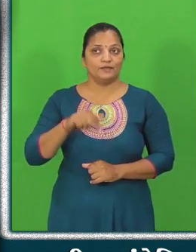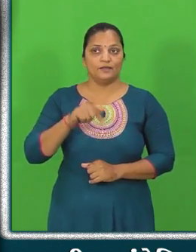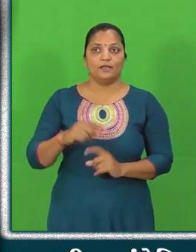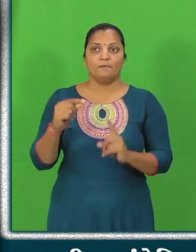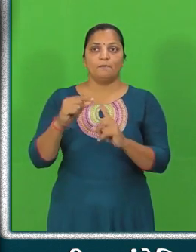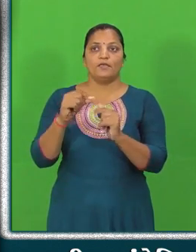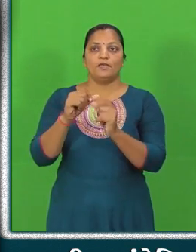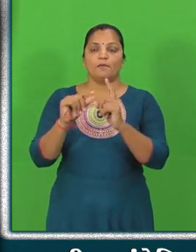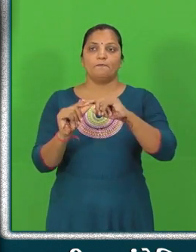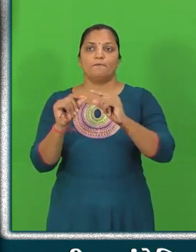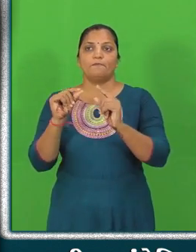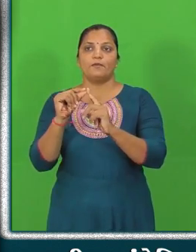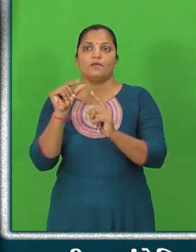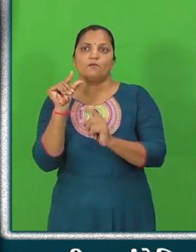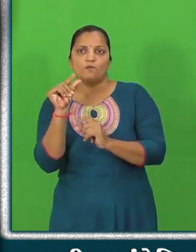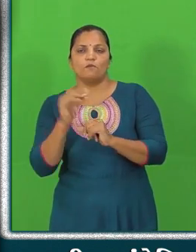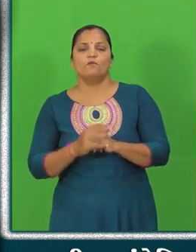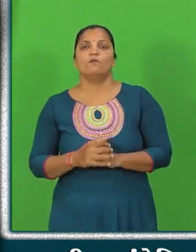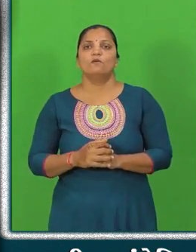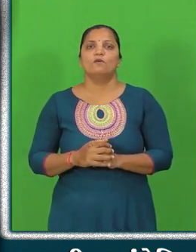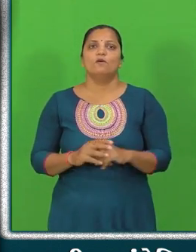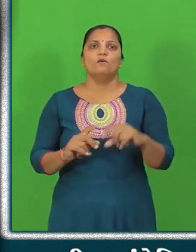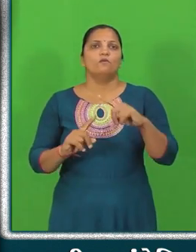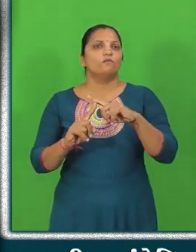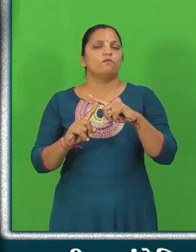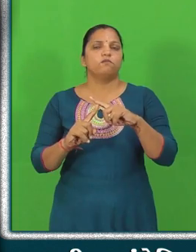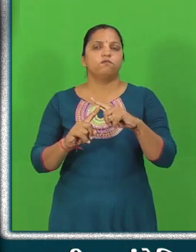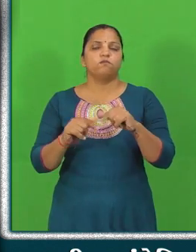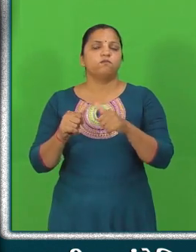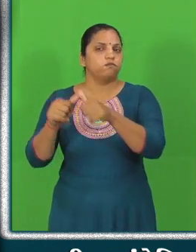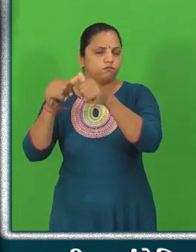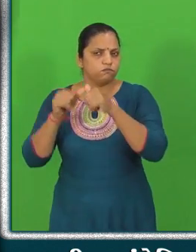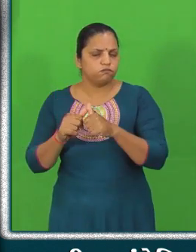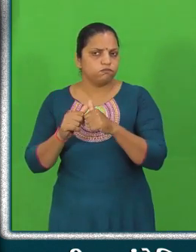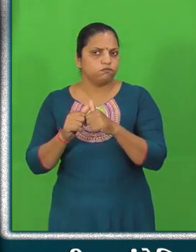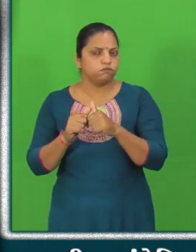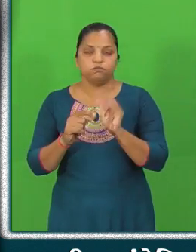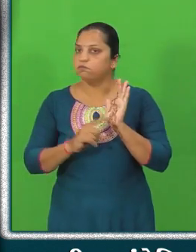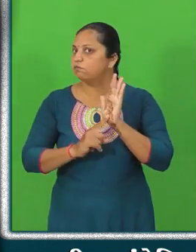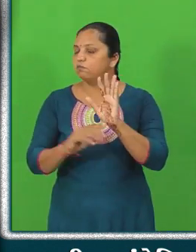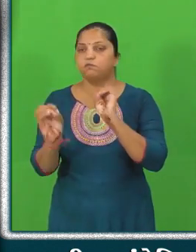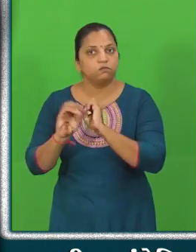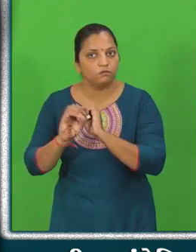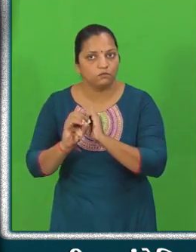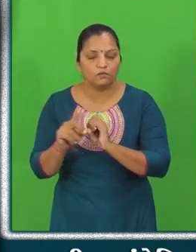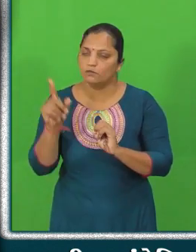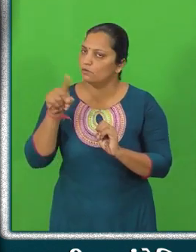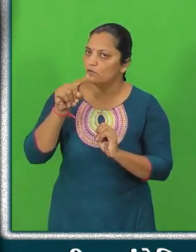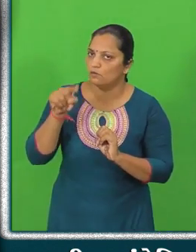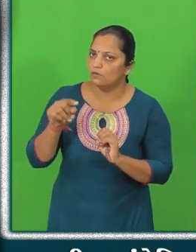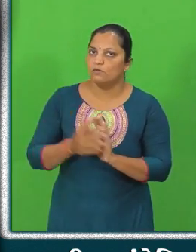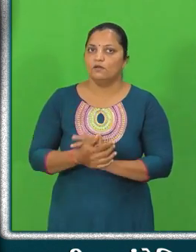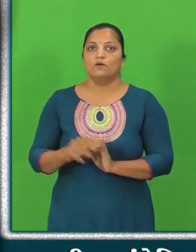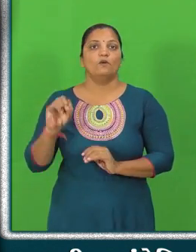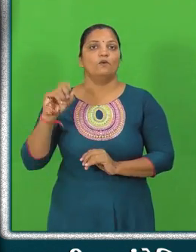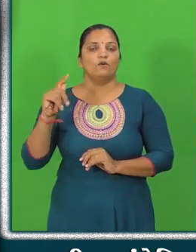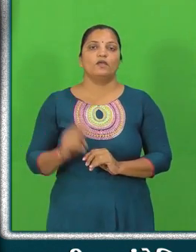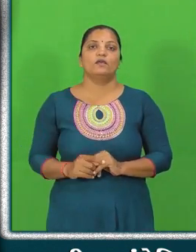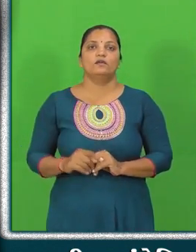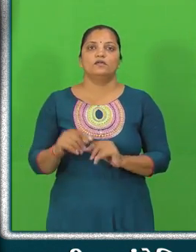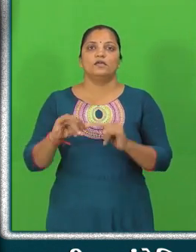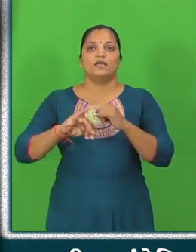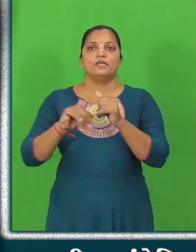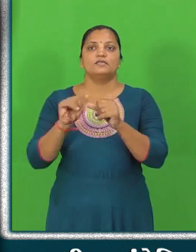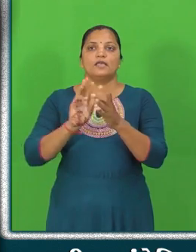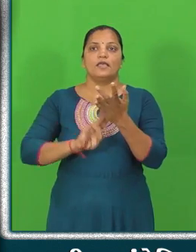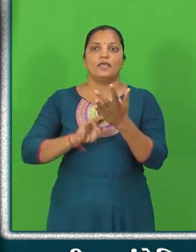અહીંયા પપ્પુભાઈ રાઠોડે ટી જવાબ આપ્યો છે, બેટા આપણે ટી તો અહીંયા કોઈ જગ્યાએ દર્શાવ્યું જ નથી, આપણે શું કહીએ છીએ અહીંયા ઝડપથી। ઓકે, કોઈએ